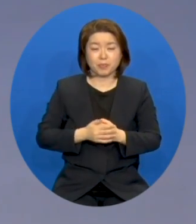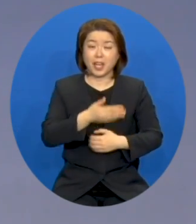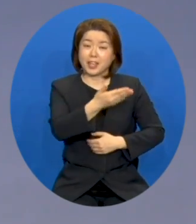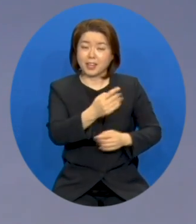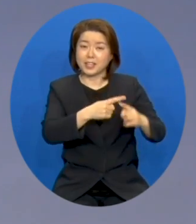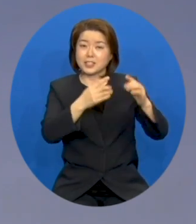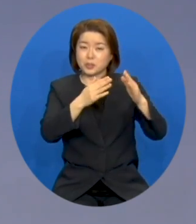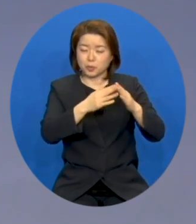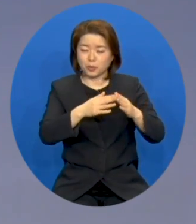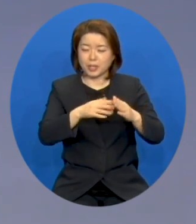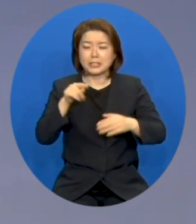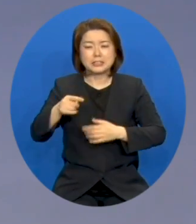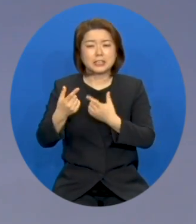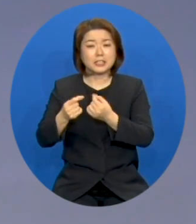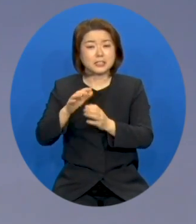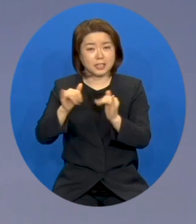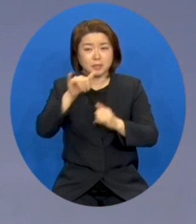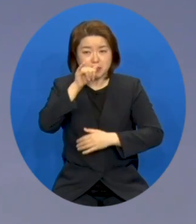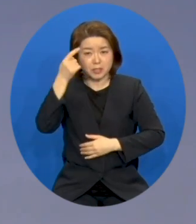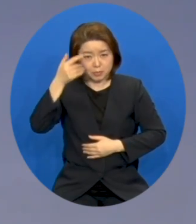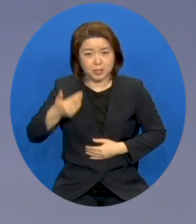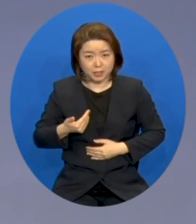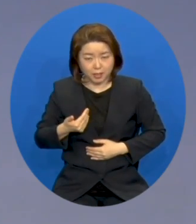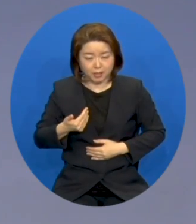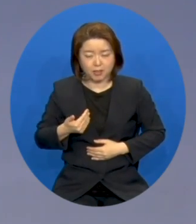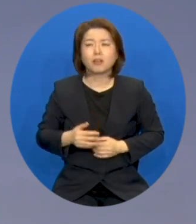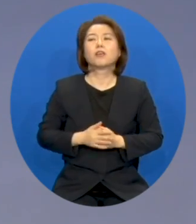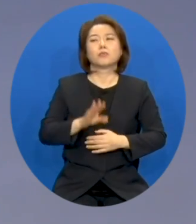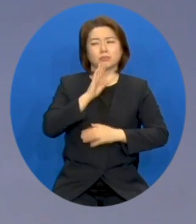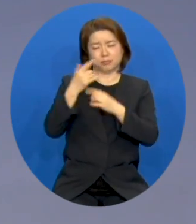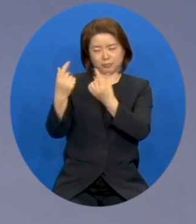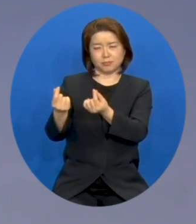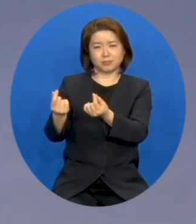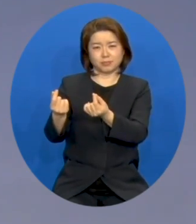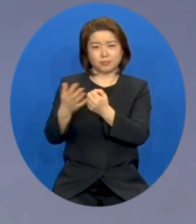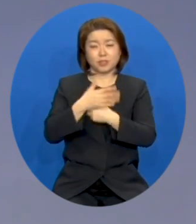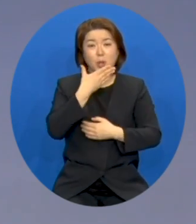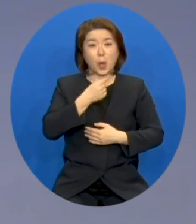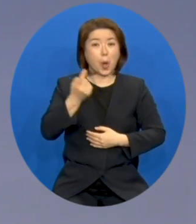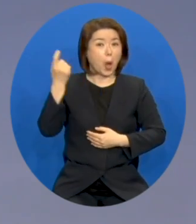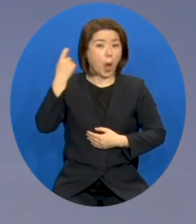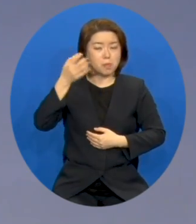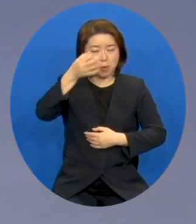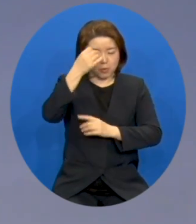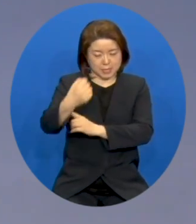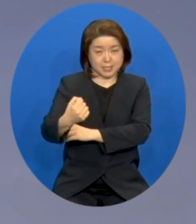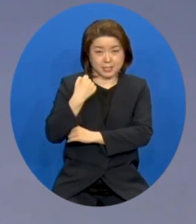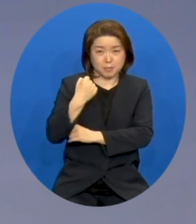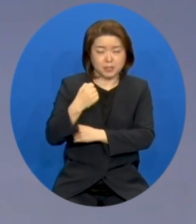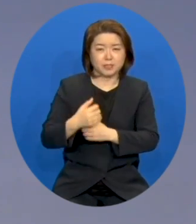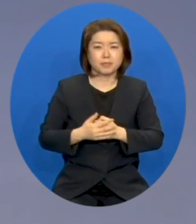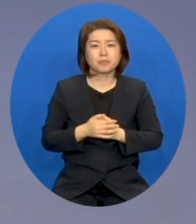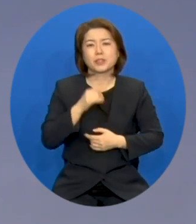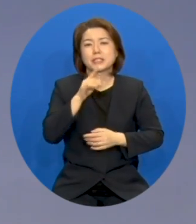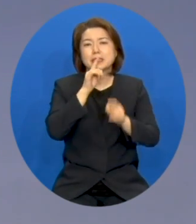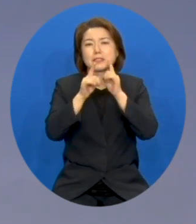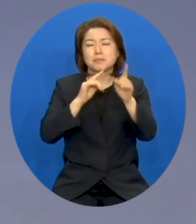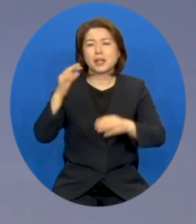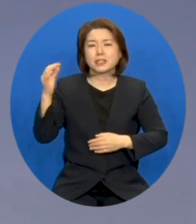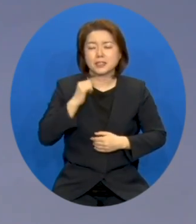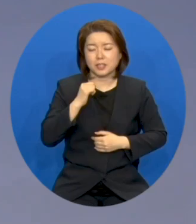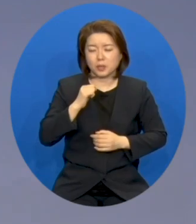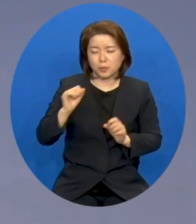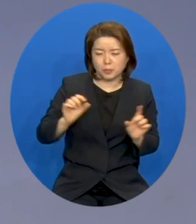교회는 있나요? 물론이죠. 복음의 능력은 그 말씀으로